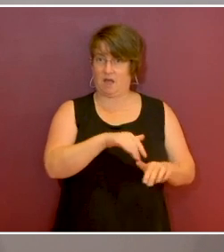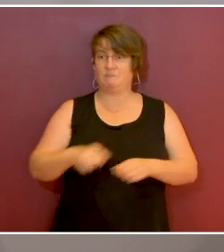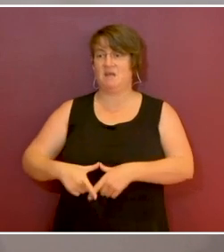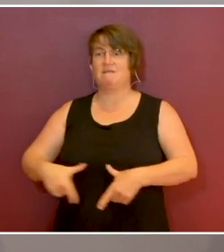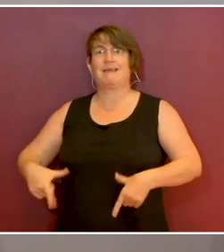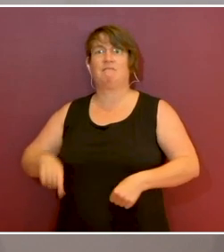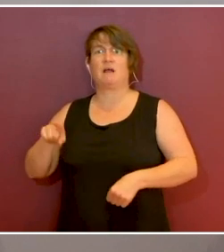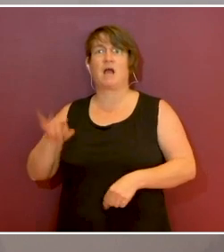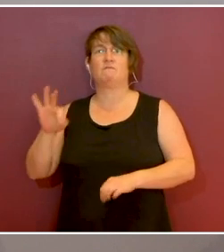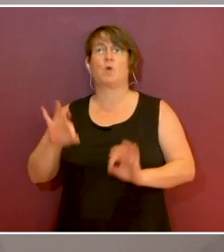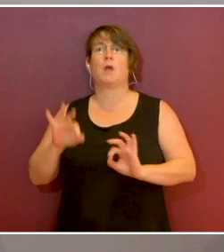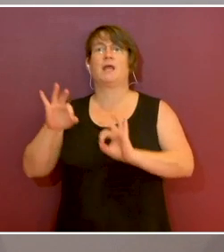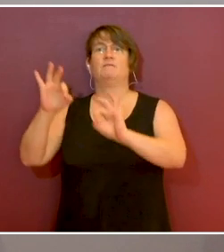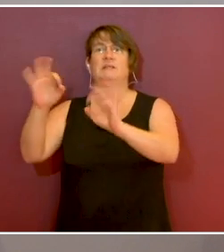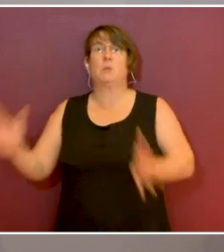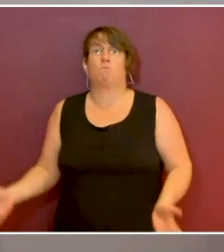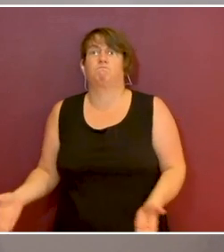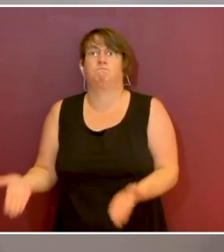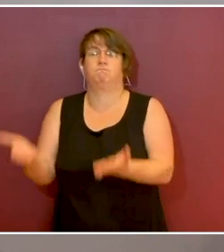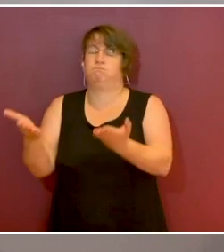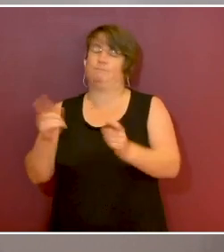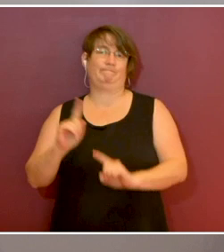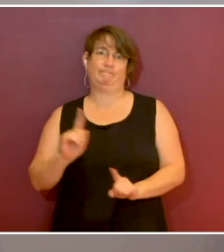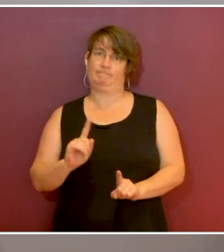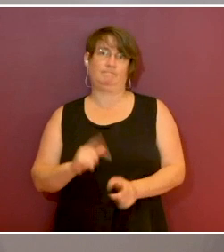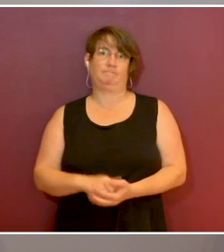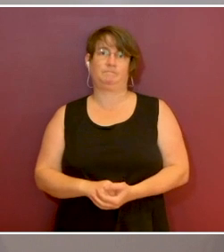herausgestellt haben. Wir wissen ja ohnehin, dass die